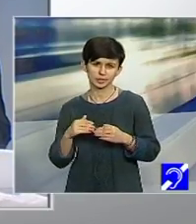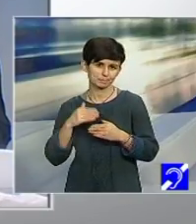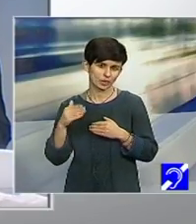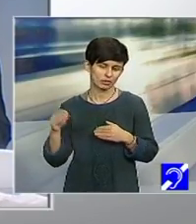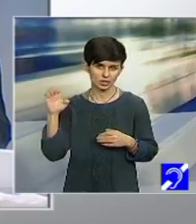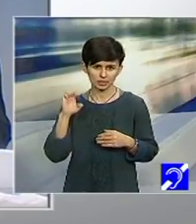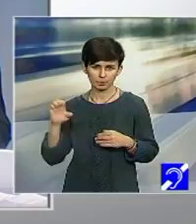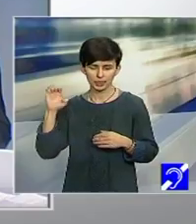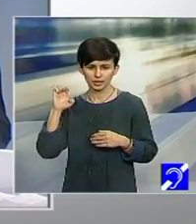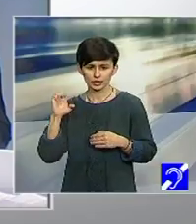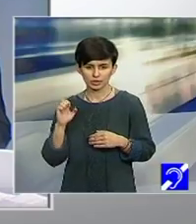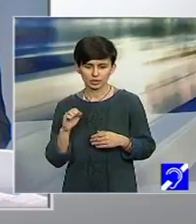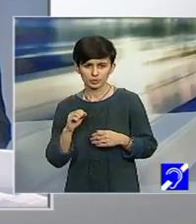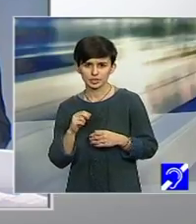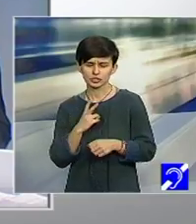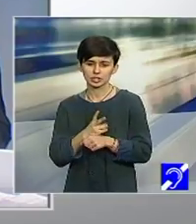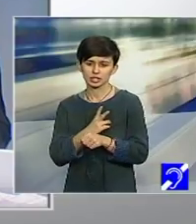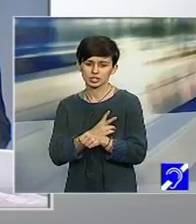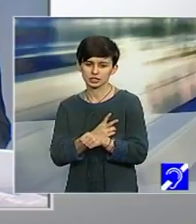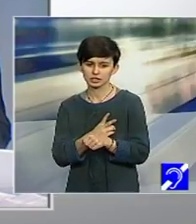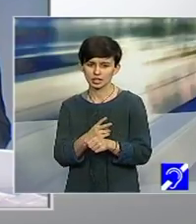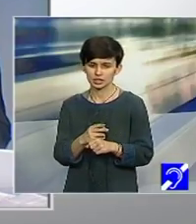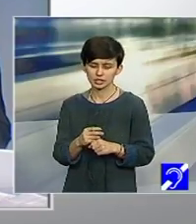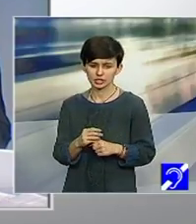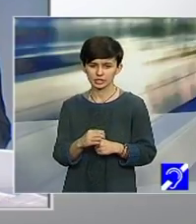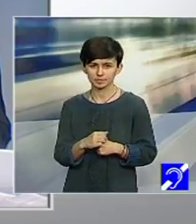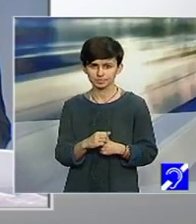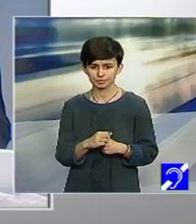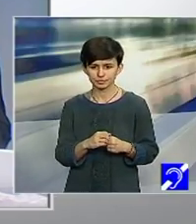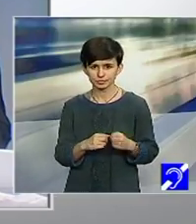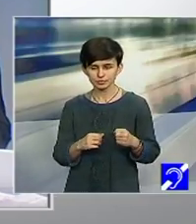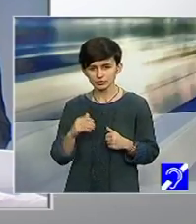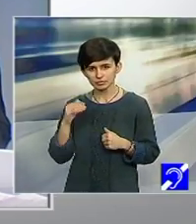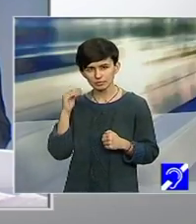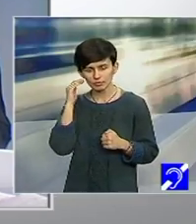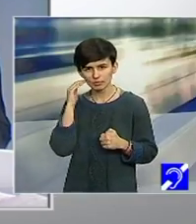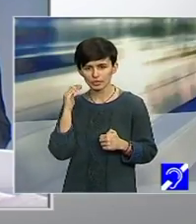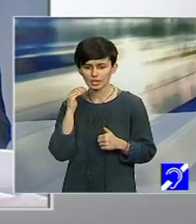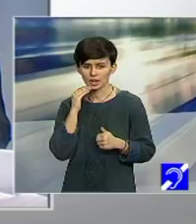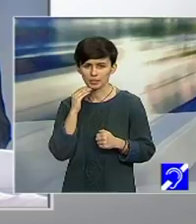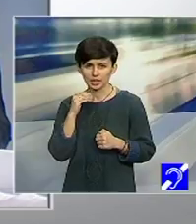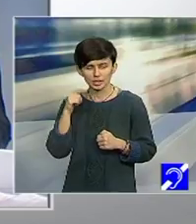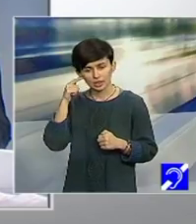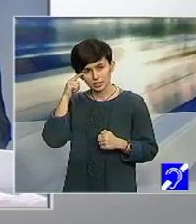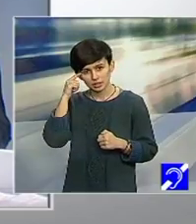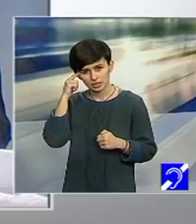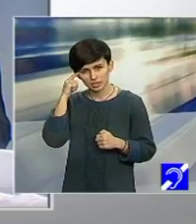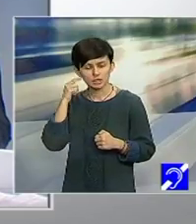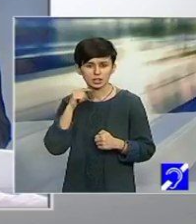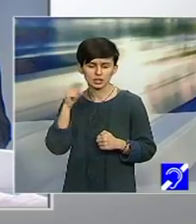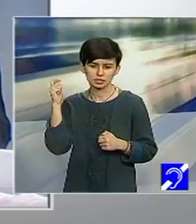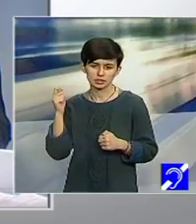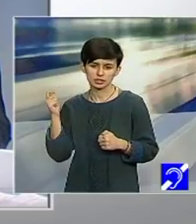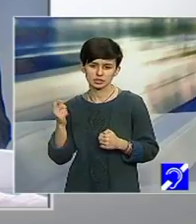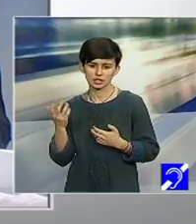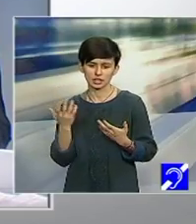Europei, în special statele succesoare ale Uniunii Sovietice, puțin din America Latină, puțin din China, deci țări unde au